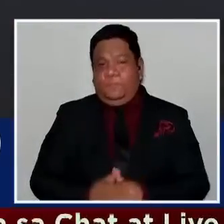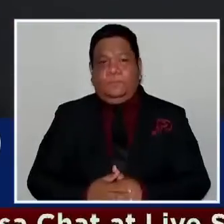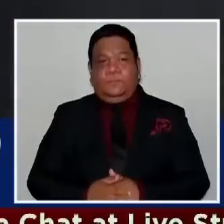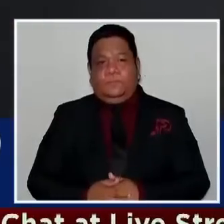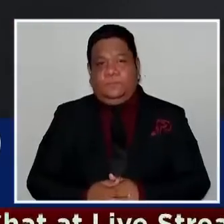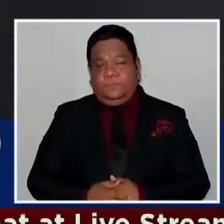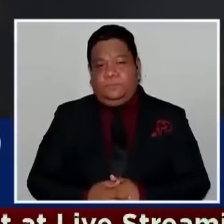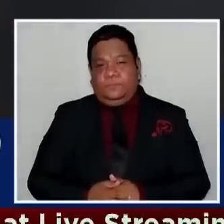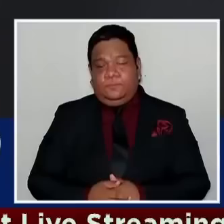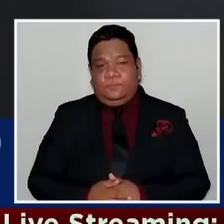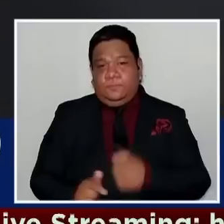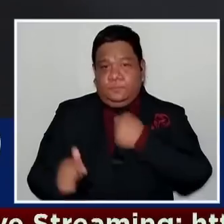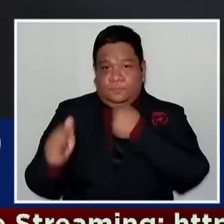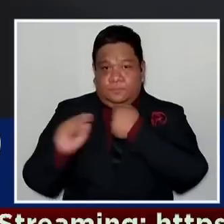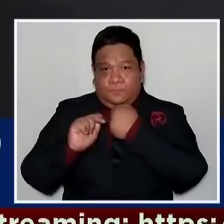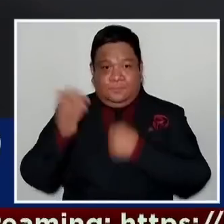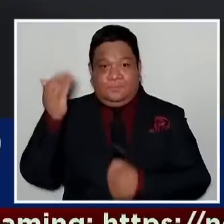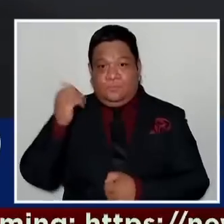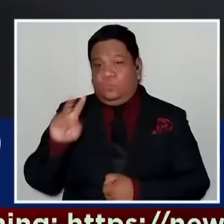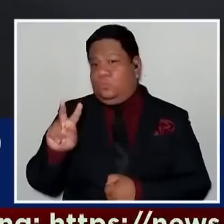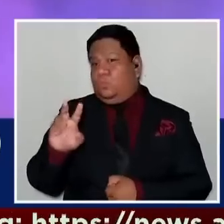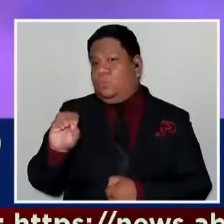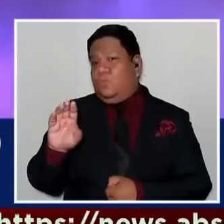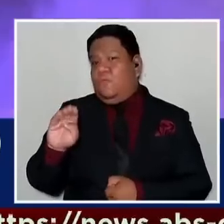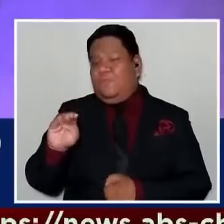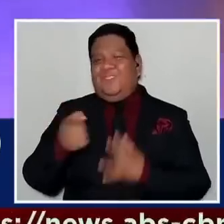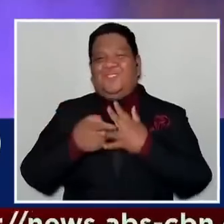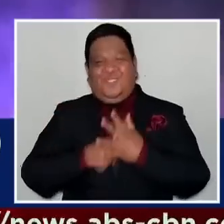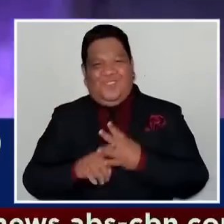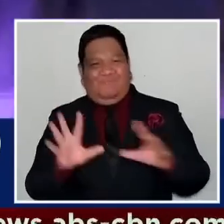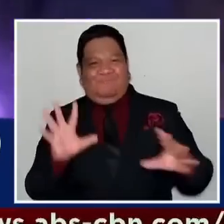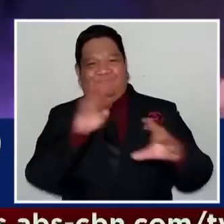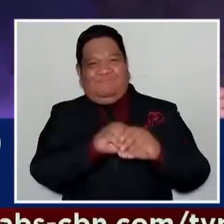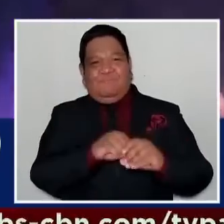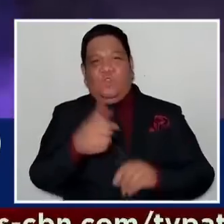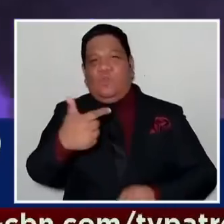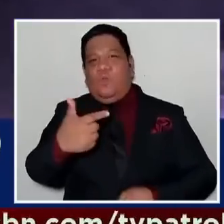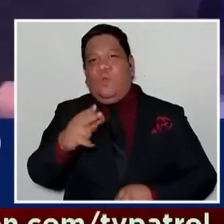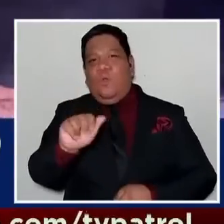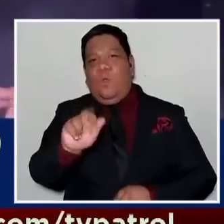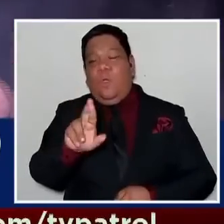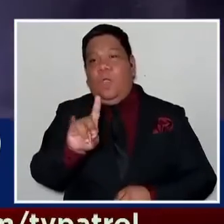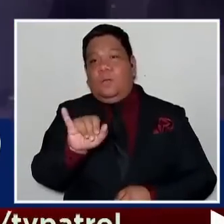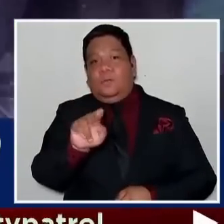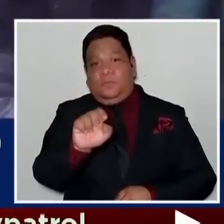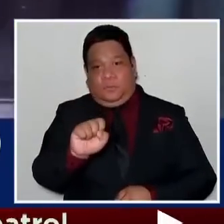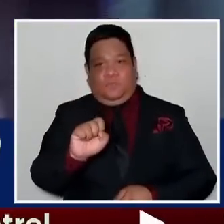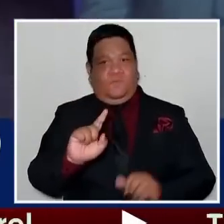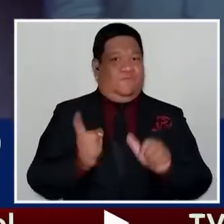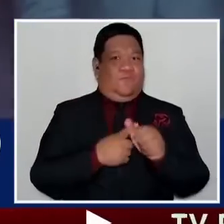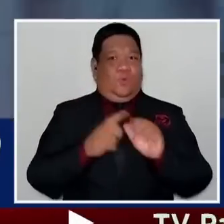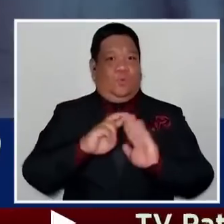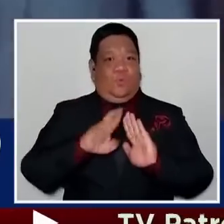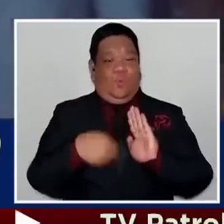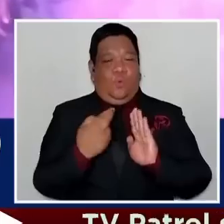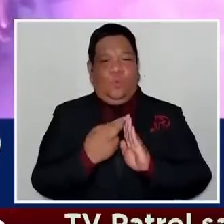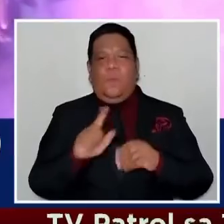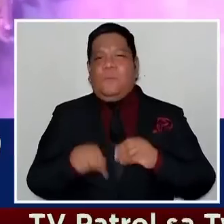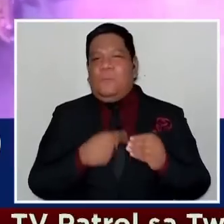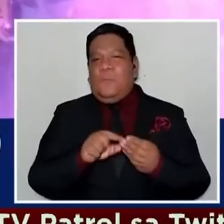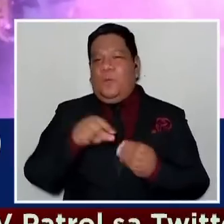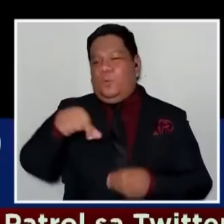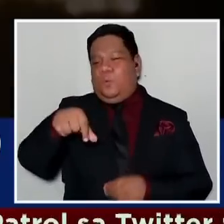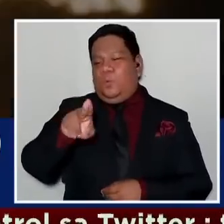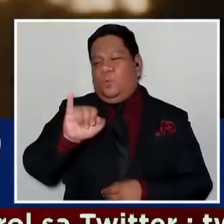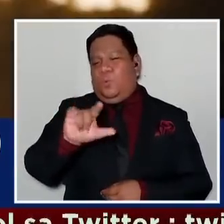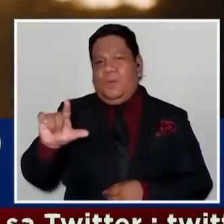2014 nang bumida si Chris Pratt sa Marvel film na Guardians of the Galaxy kung saan una niyang ginampanan ang karakter ni Peter Quill na kilala rin bilang si